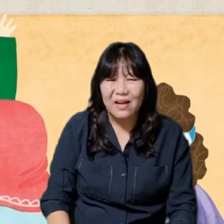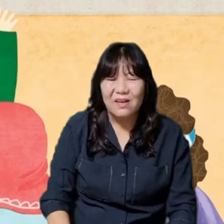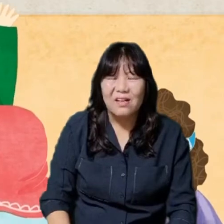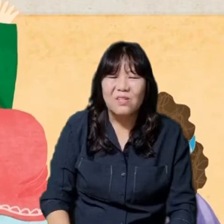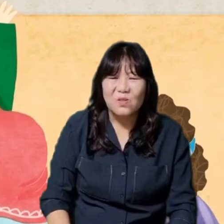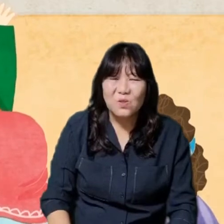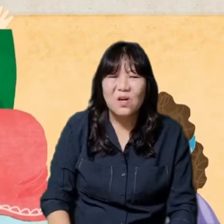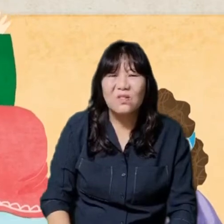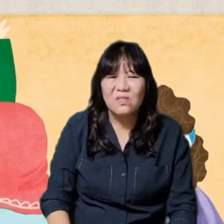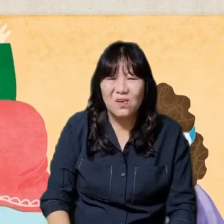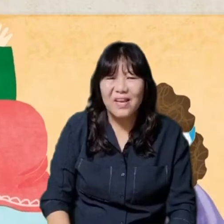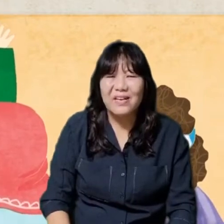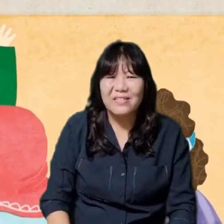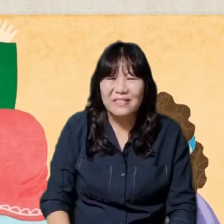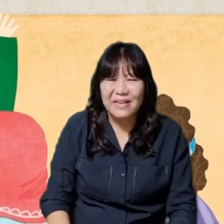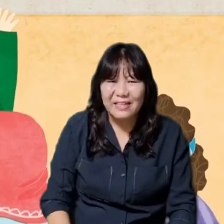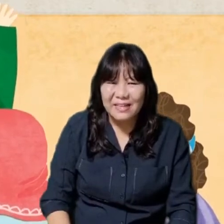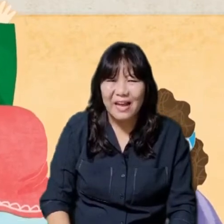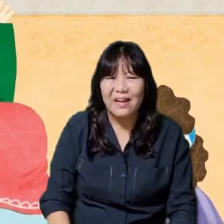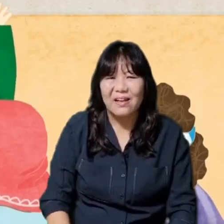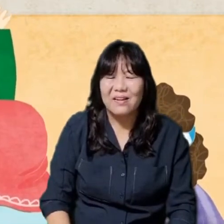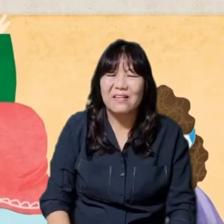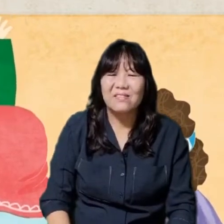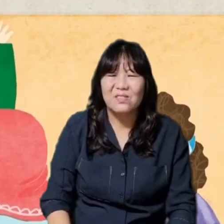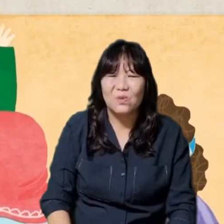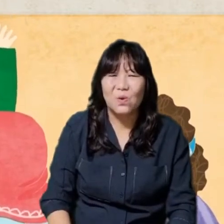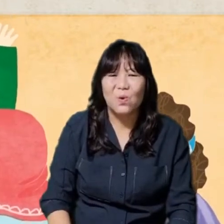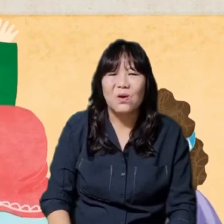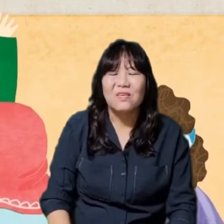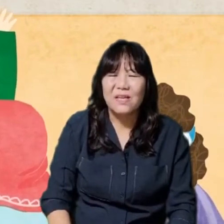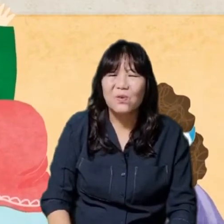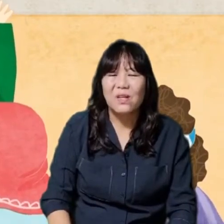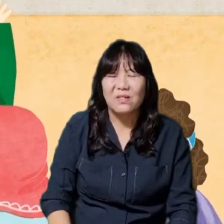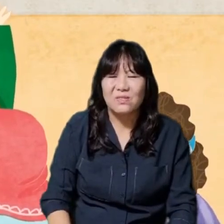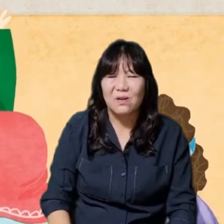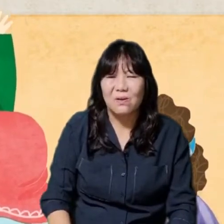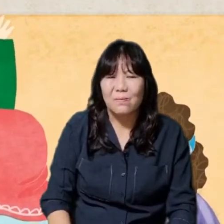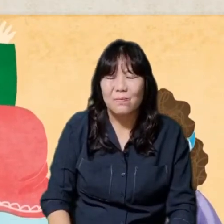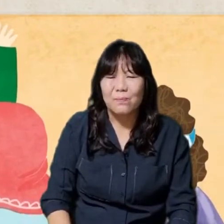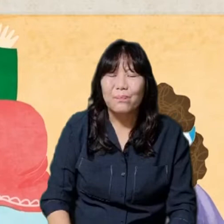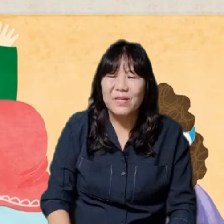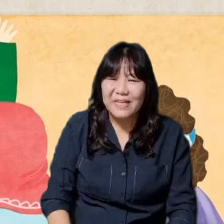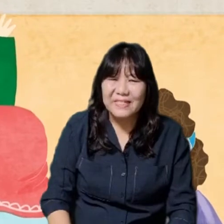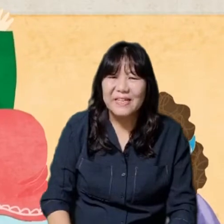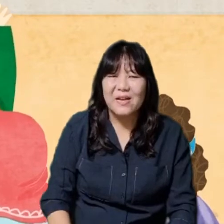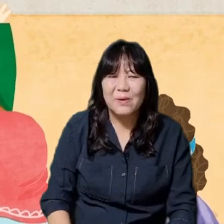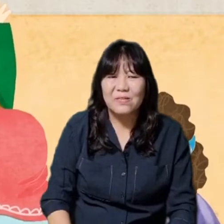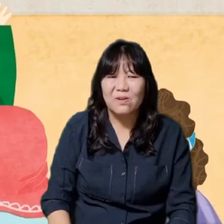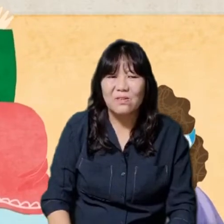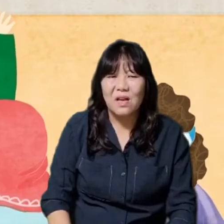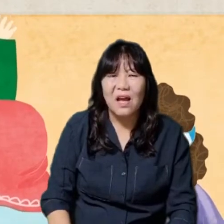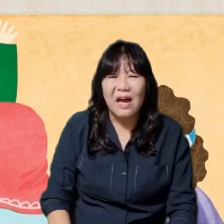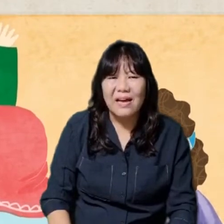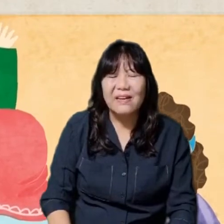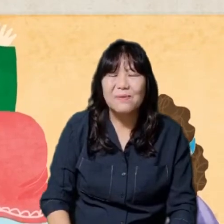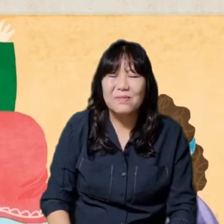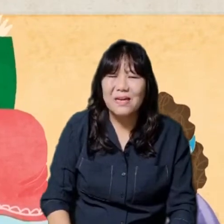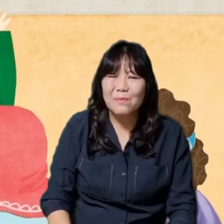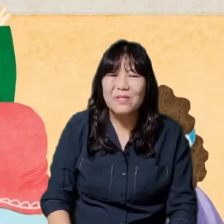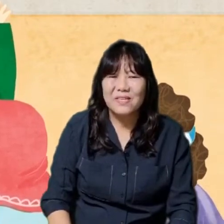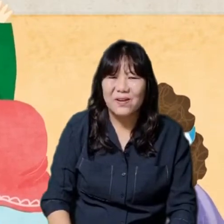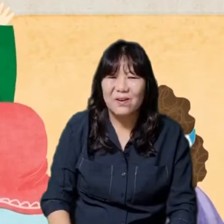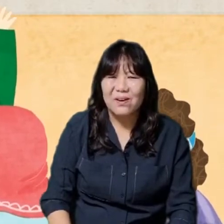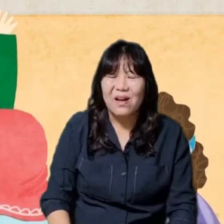고정하다, 충성스럽게 산다 라는 뜻으로 사용되었어요. 이스라엘 백성은